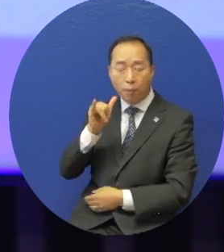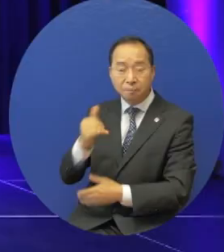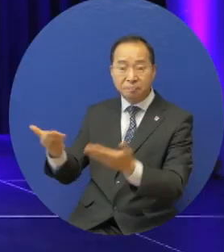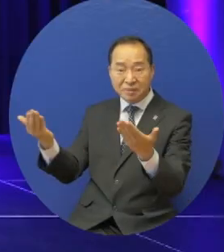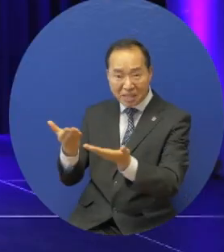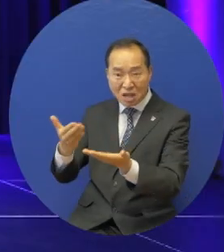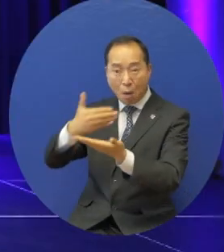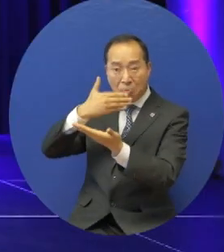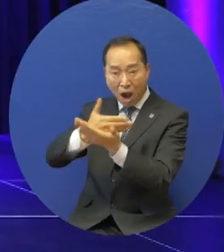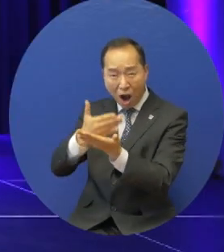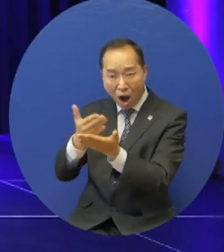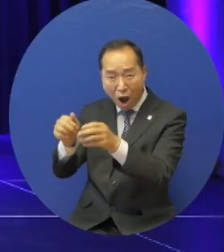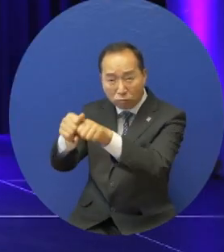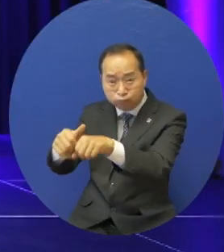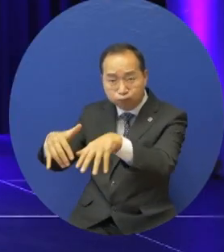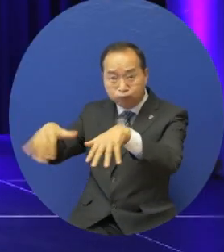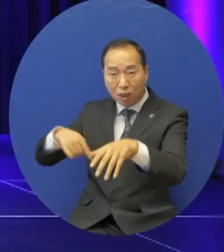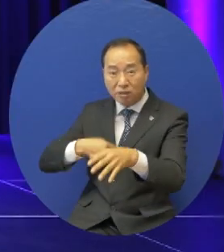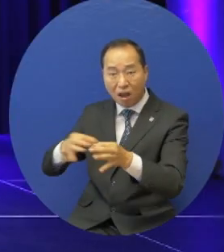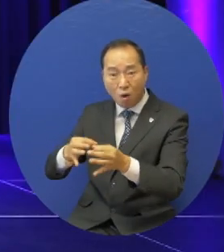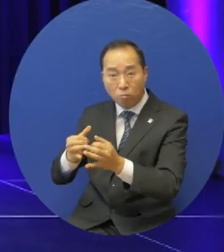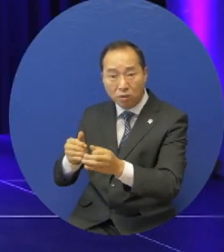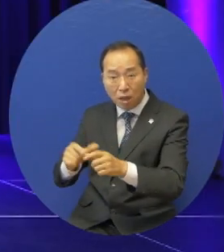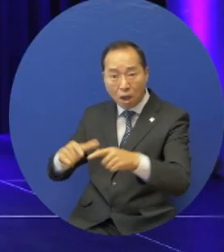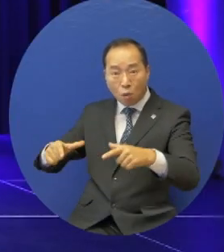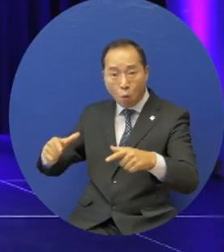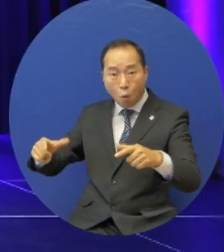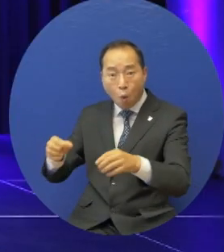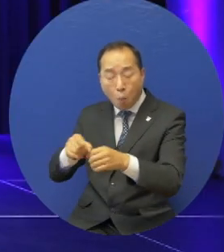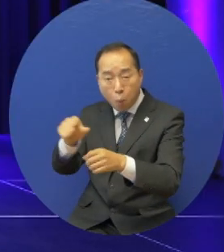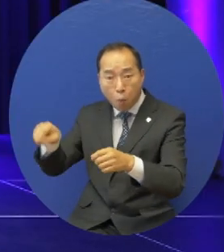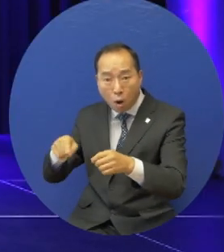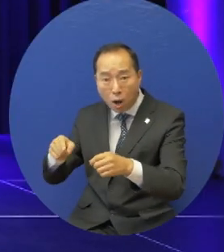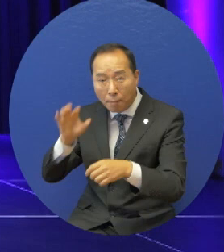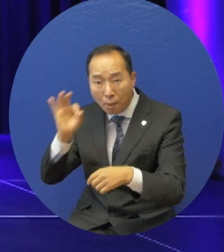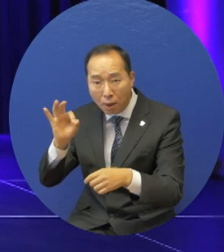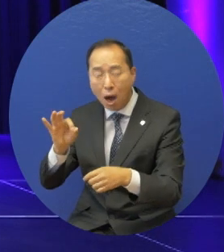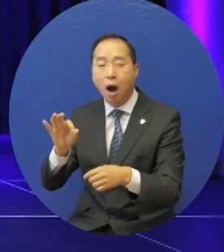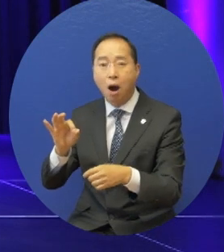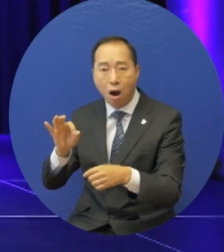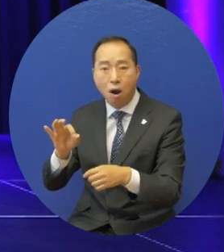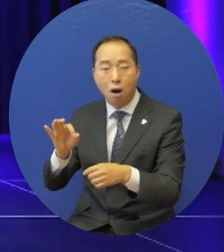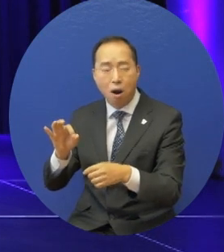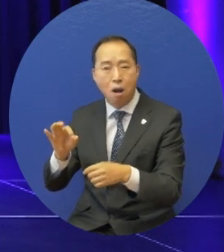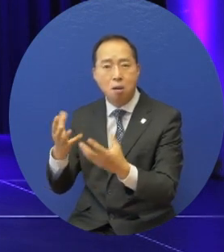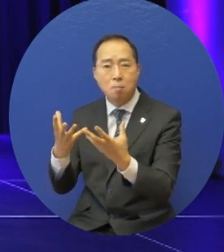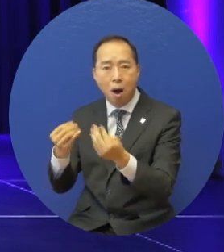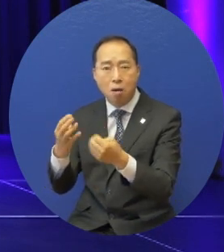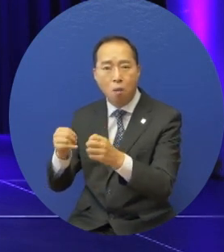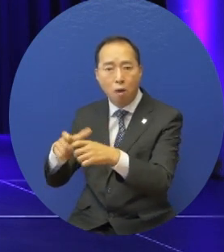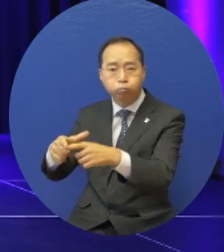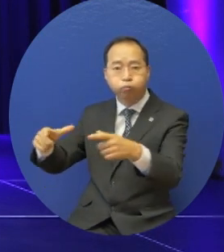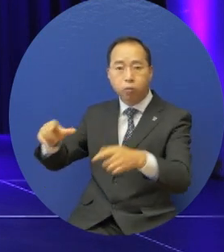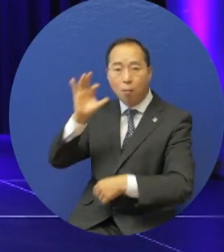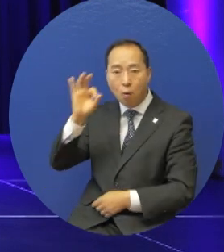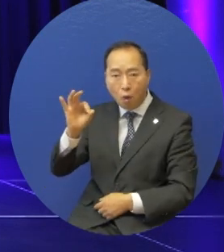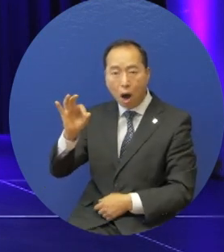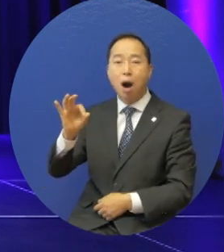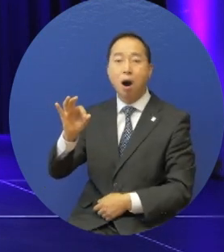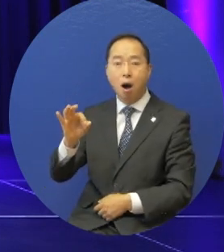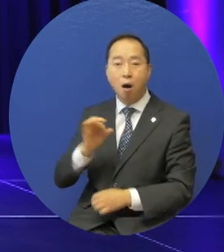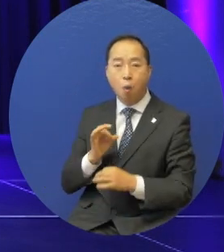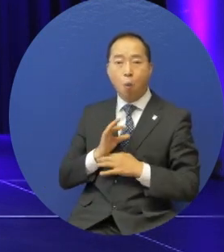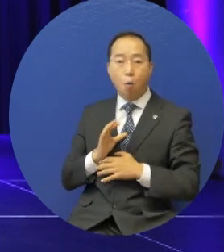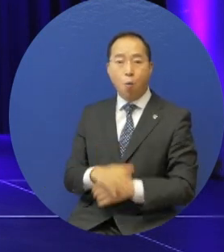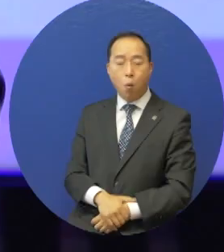그러냐면 직업이 문화가 되고 임금이 생기고 자영업이 생기고 이런 것들이 굉장히 시장에서 아주 활발하게